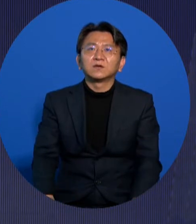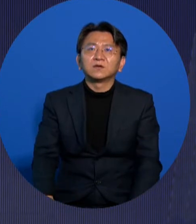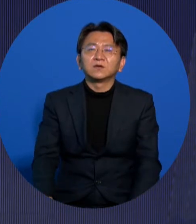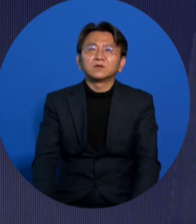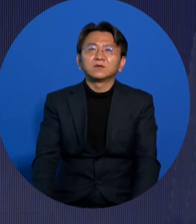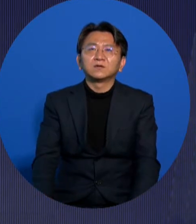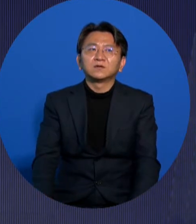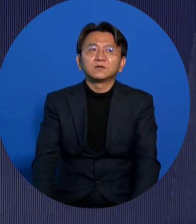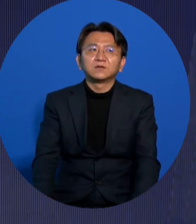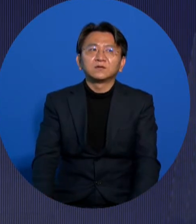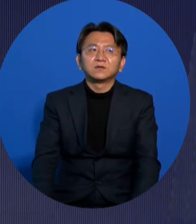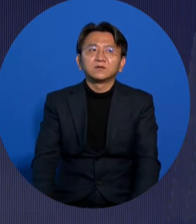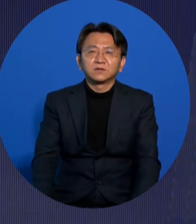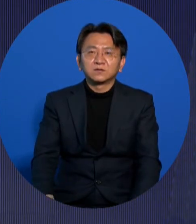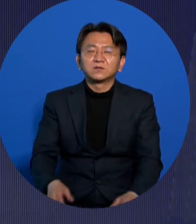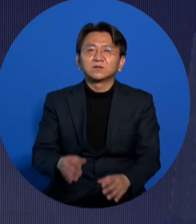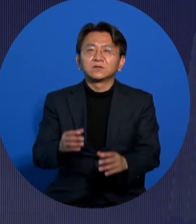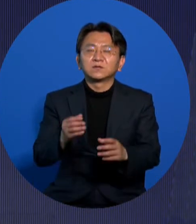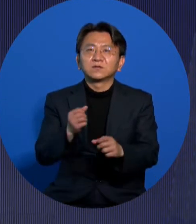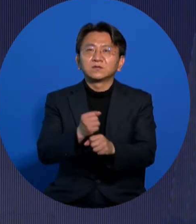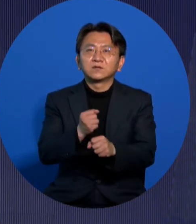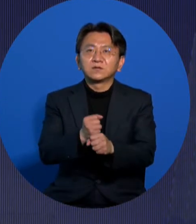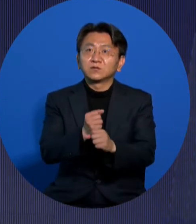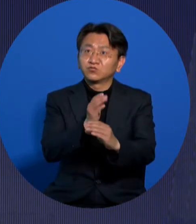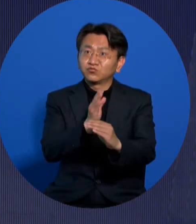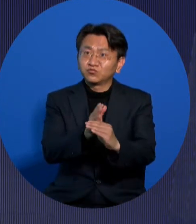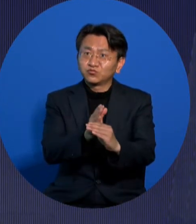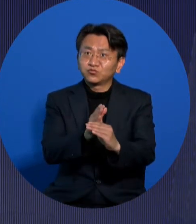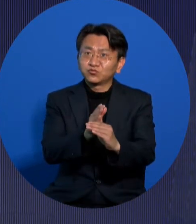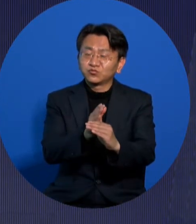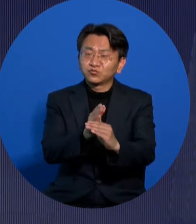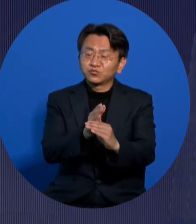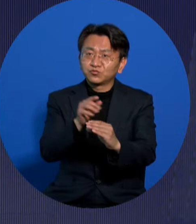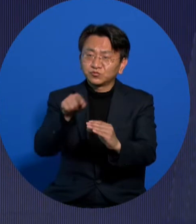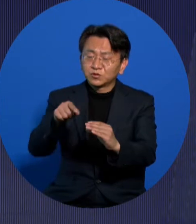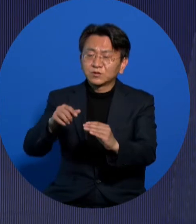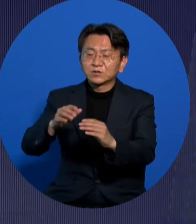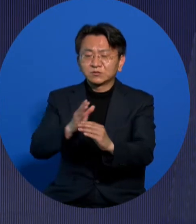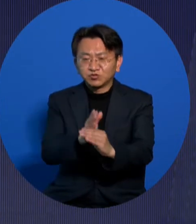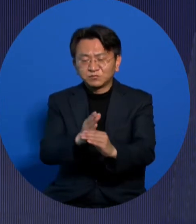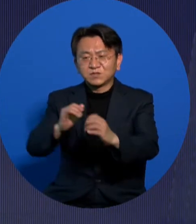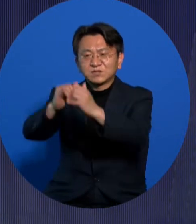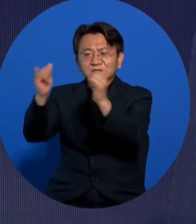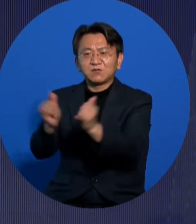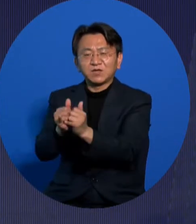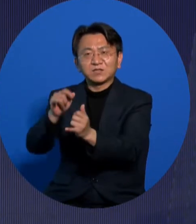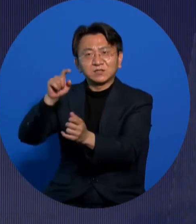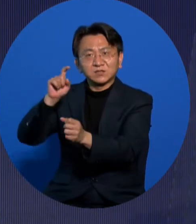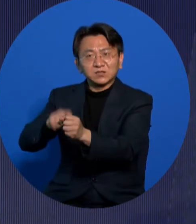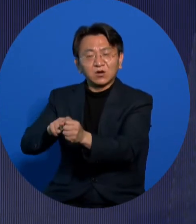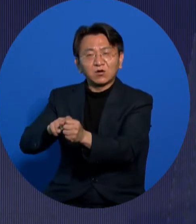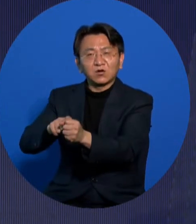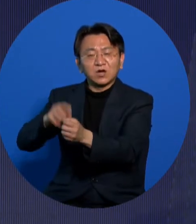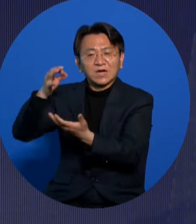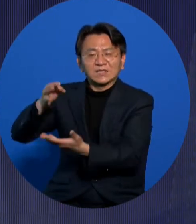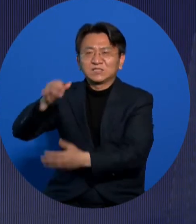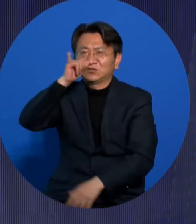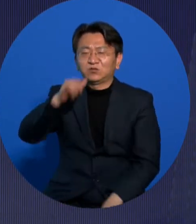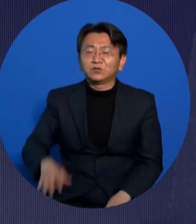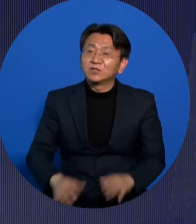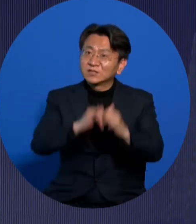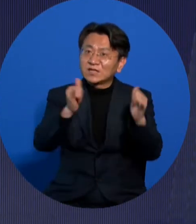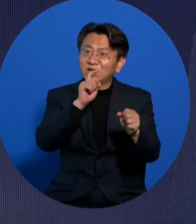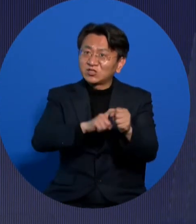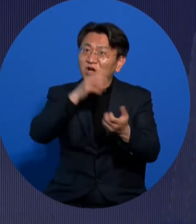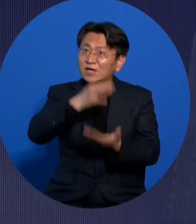담론을 벗어나지 못하는 세계에 균열을 내는 사회적인 가치를 함의하고 있습니다. 사회적 가치라는